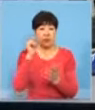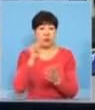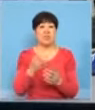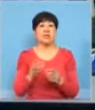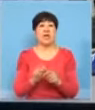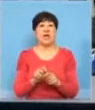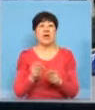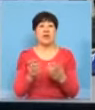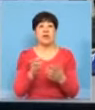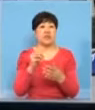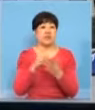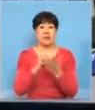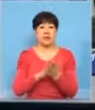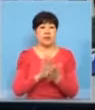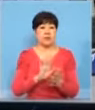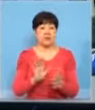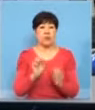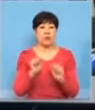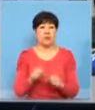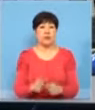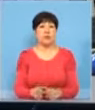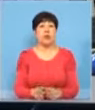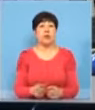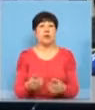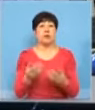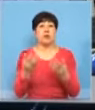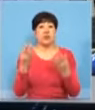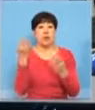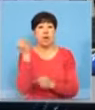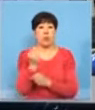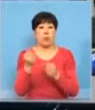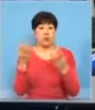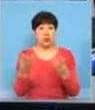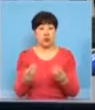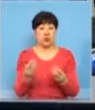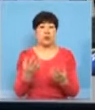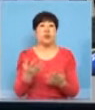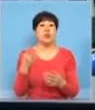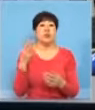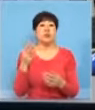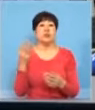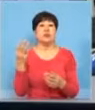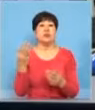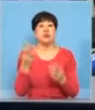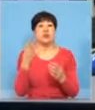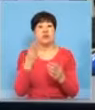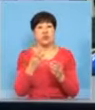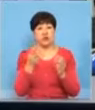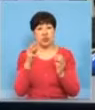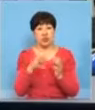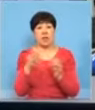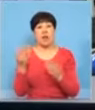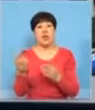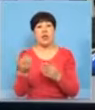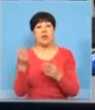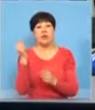датой. С фиксированной датой в будние дни стоимость по 4000 тенге, в выходные дни по 6000 тенге.